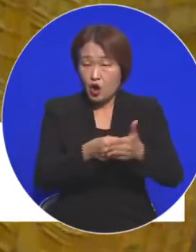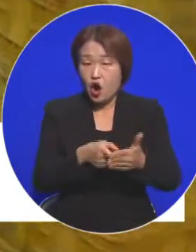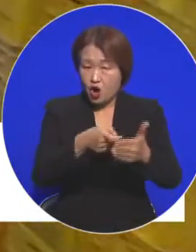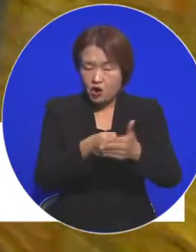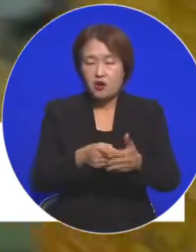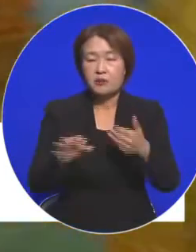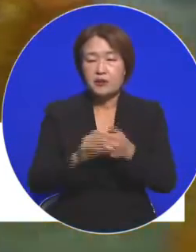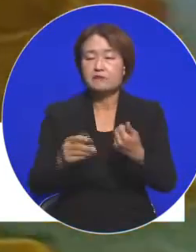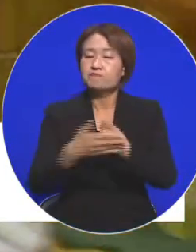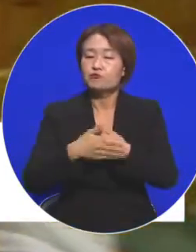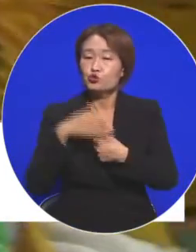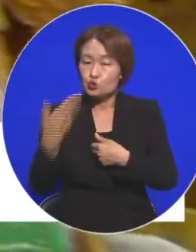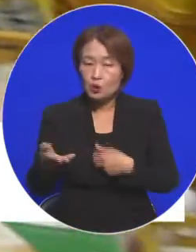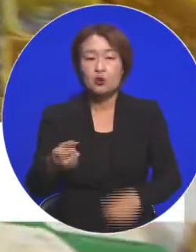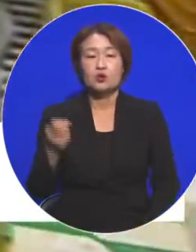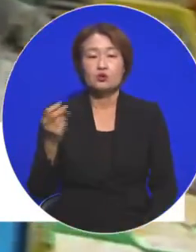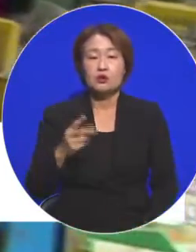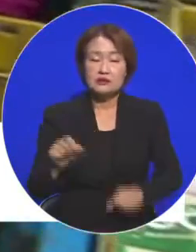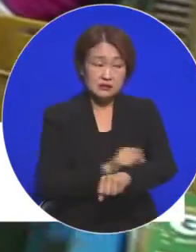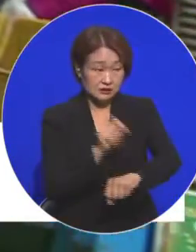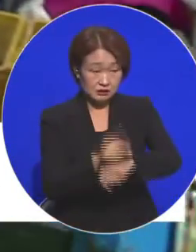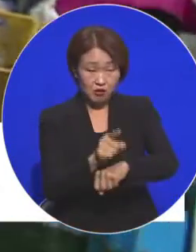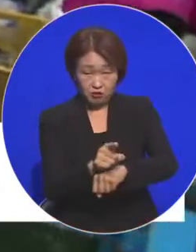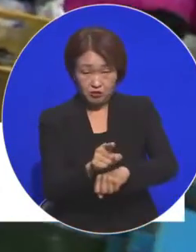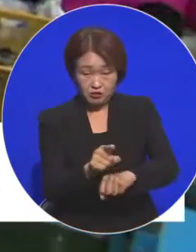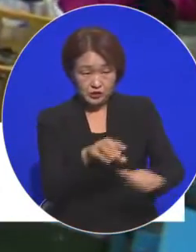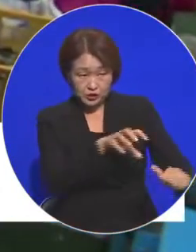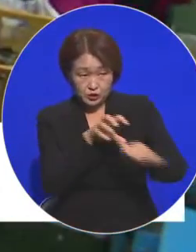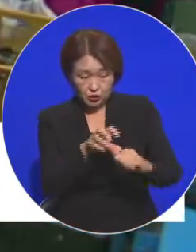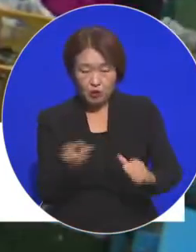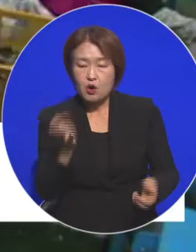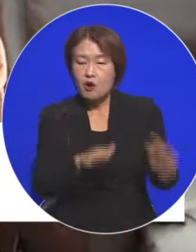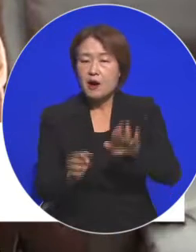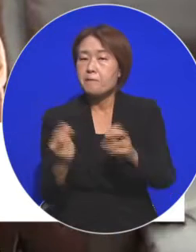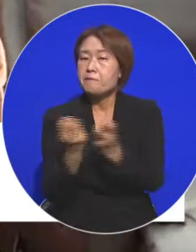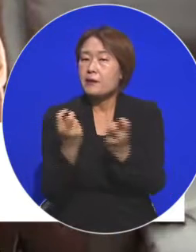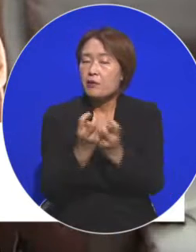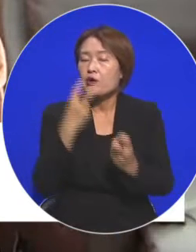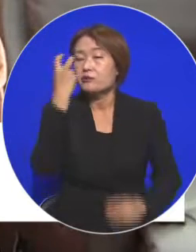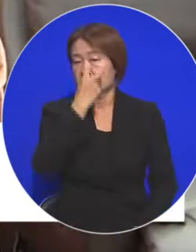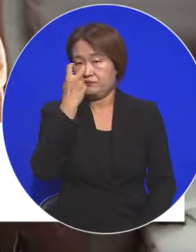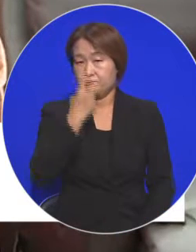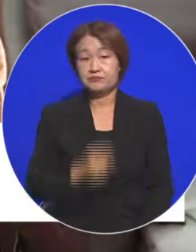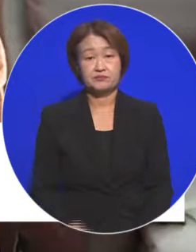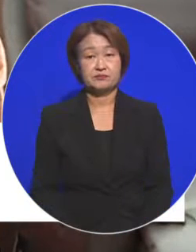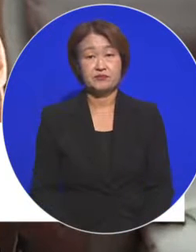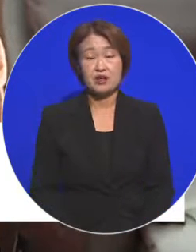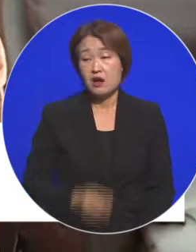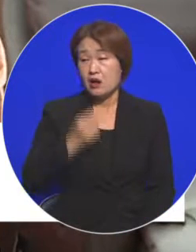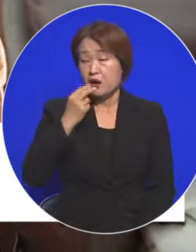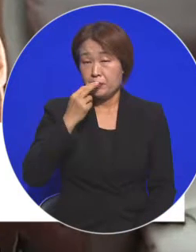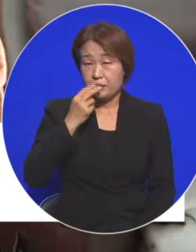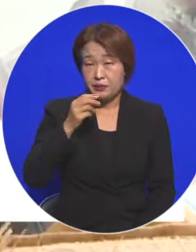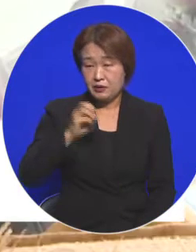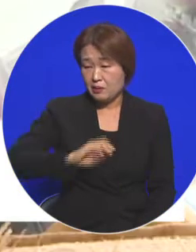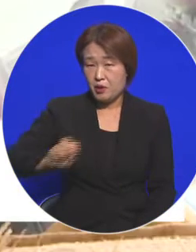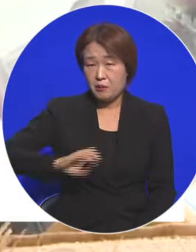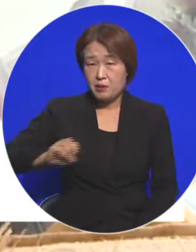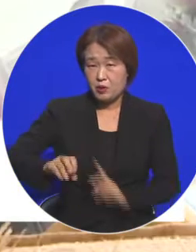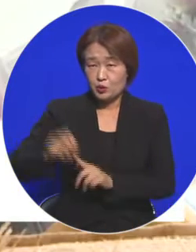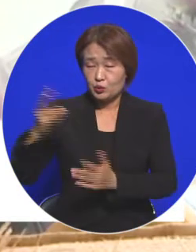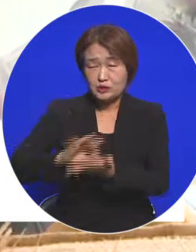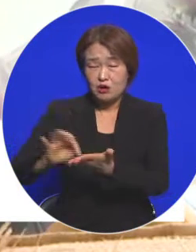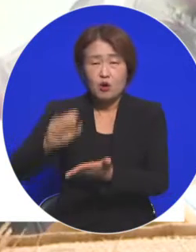등 농산물에 대해서도 특성을 반영한 포장 기준 마련을 검토합니다. 폐 플라스틱이 재활용되지 못하고 버려지지